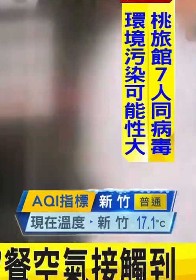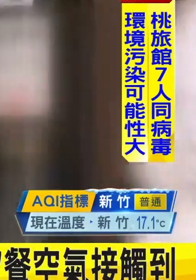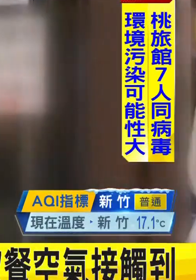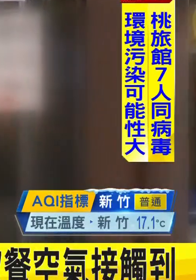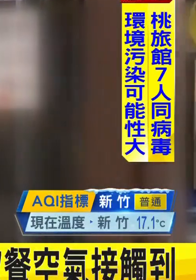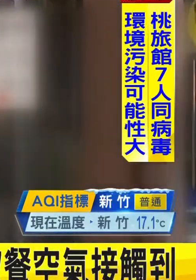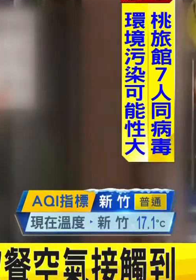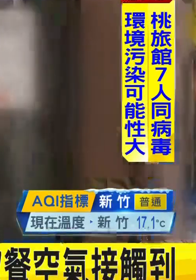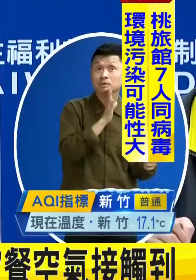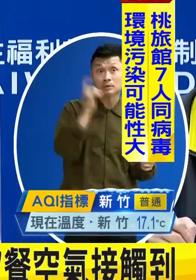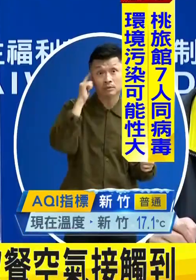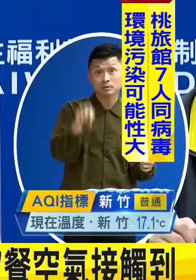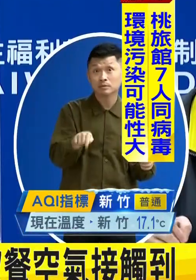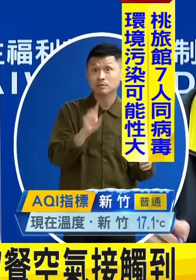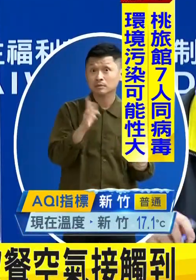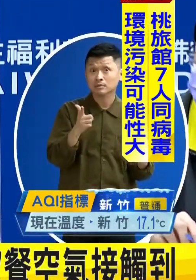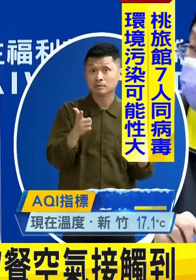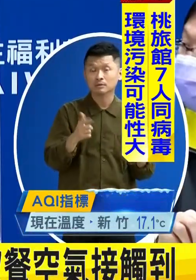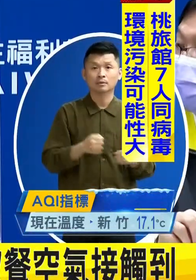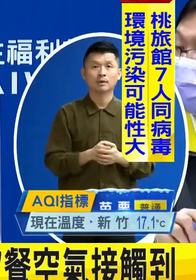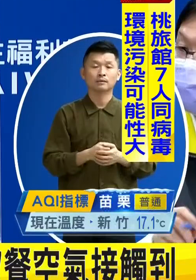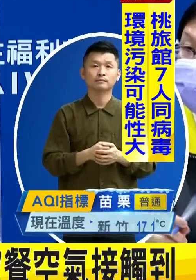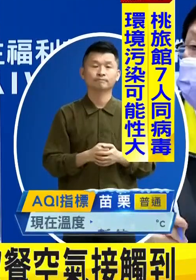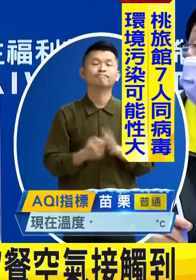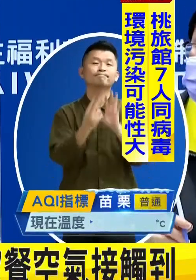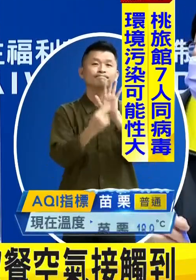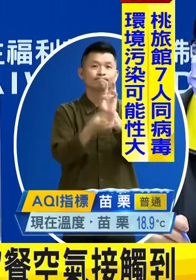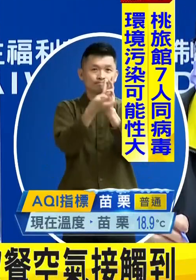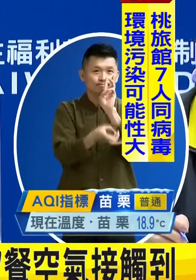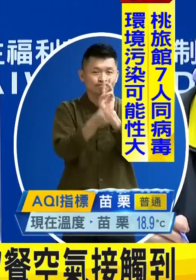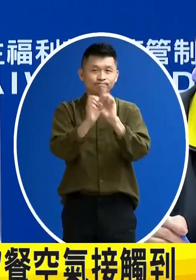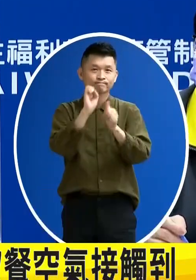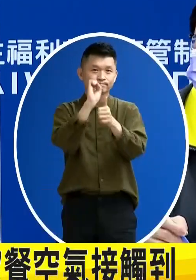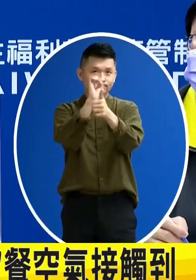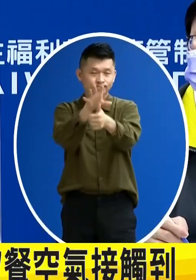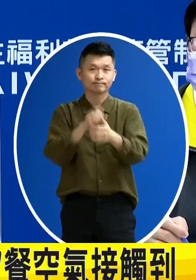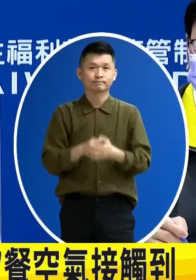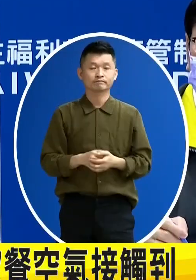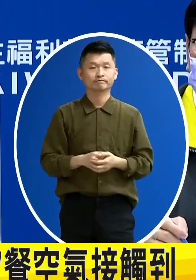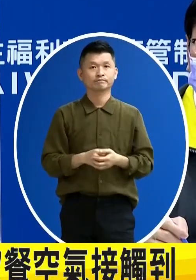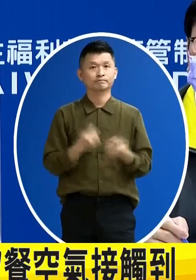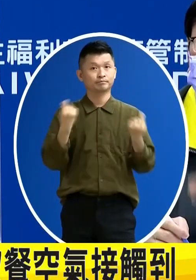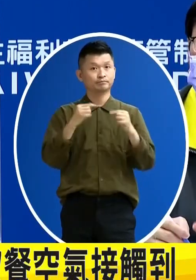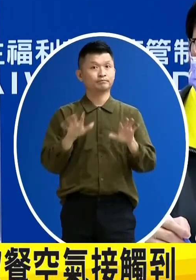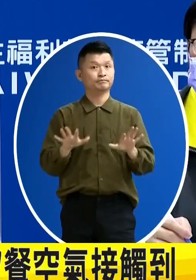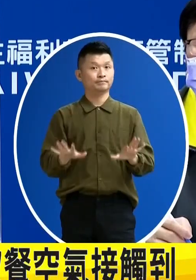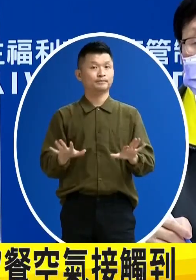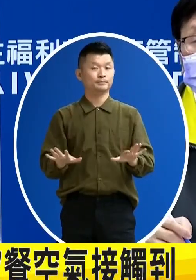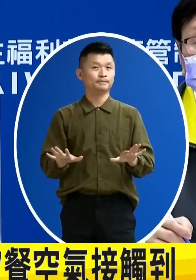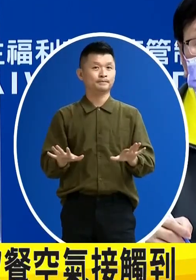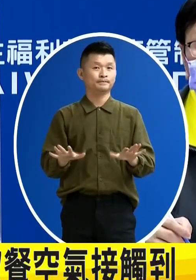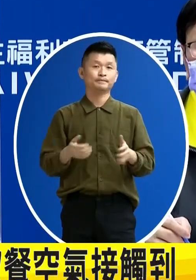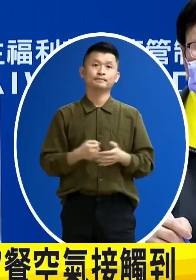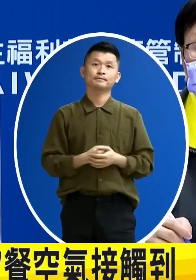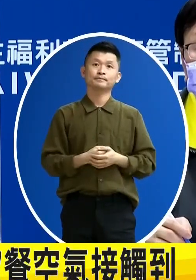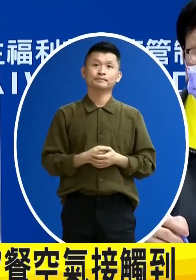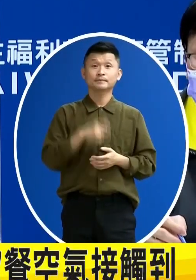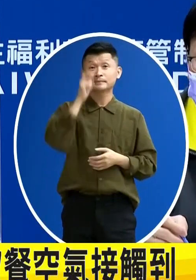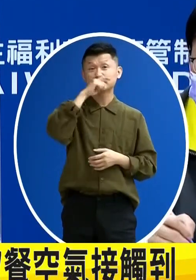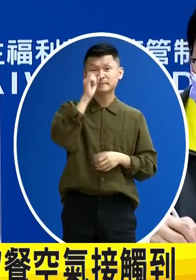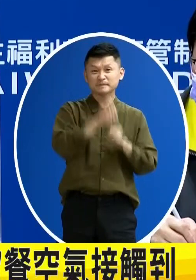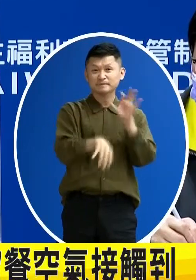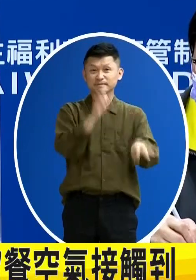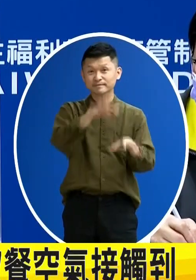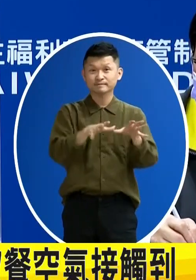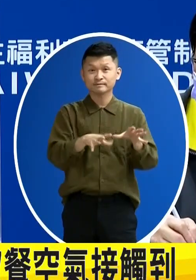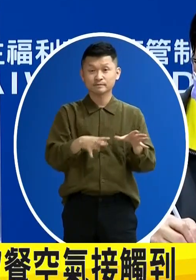一下指挥中心稍早怎么说。 解释一下哈，那简单来讲就是说，也许今天对不对？我们在收取垃圾的